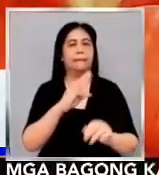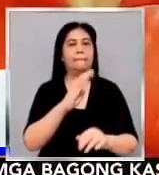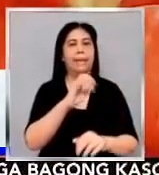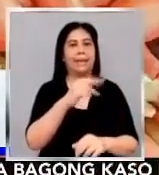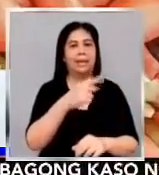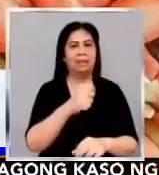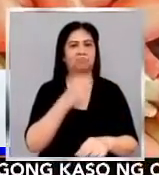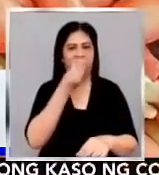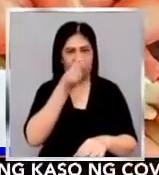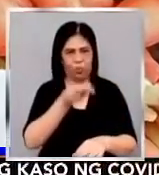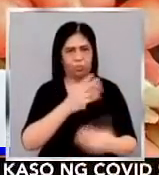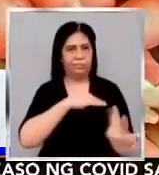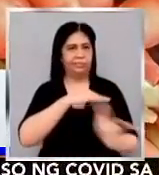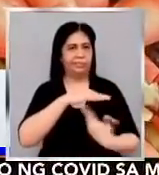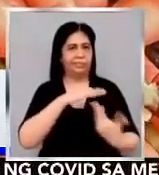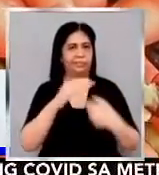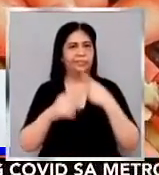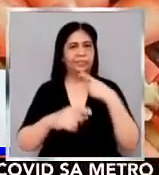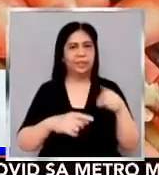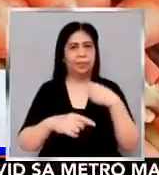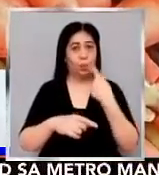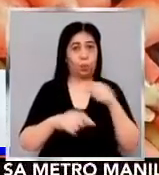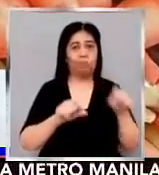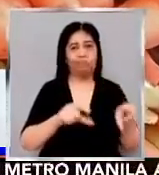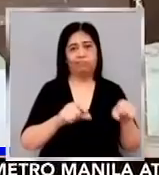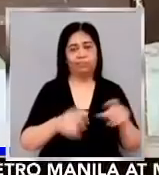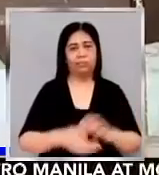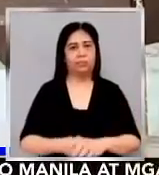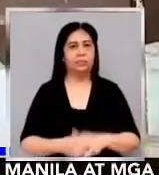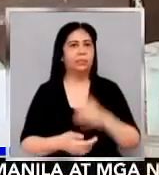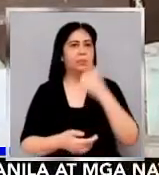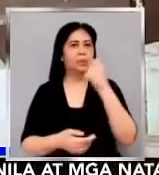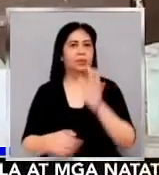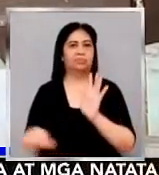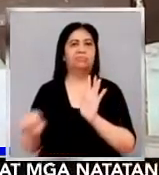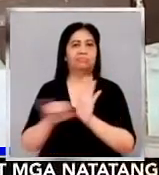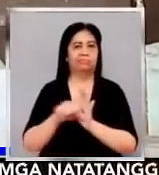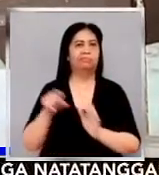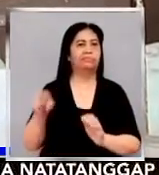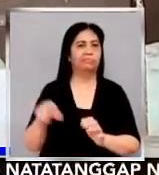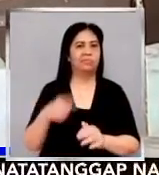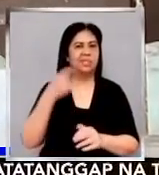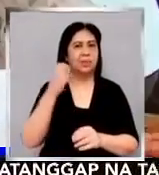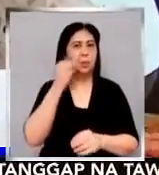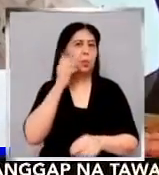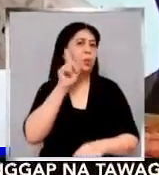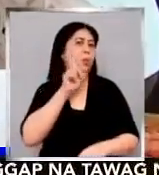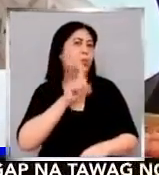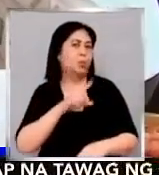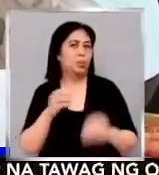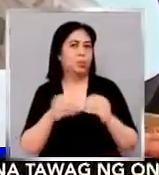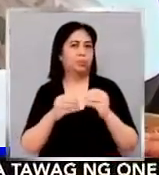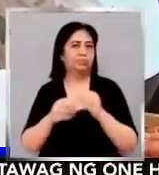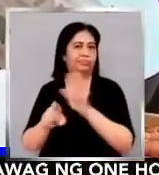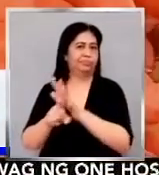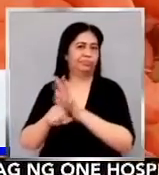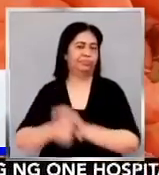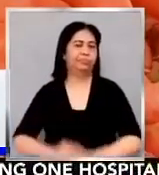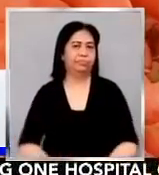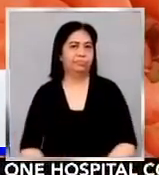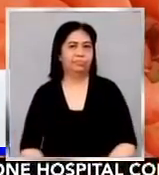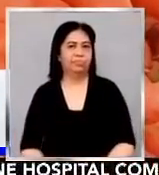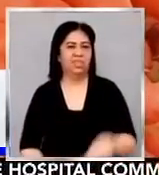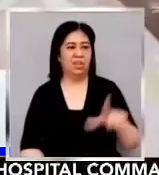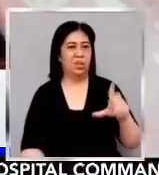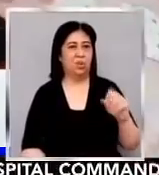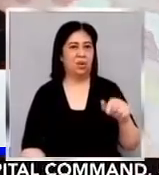bentahan ayon sa mga nagtitinda. Dahil po sa imported, kasi mas makinis po yung saka mas maganda. Yung local na ano, sumasabay